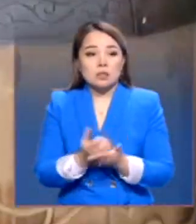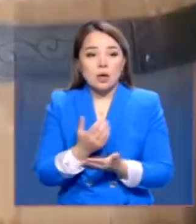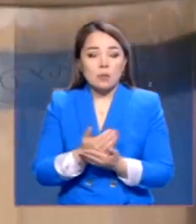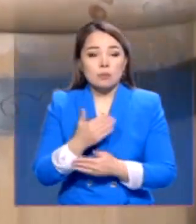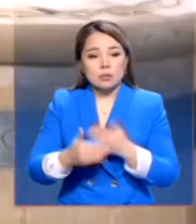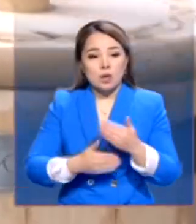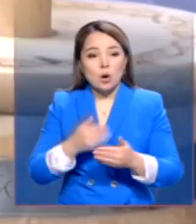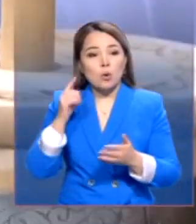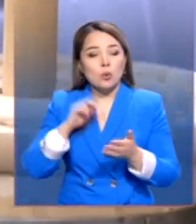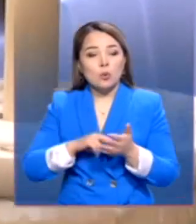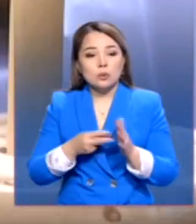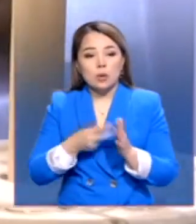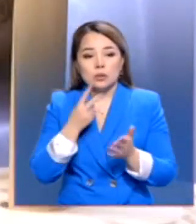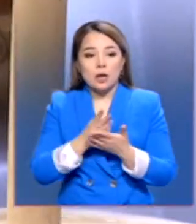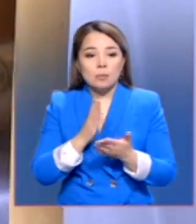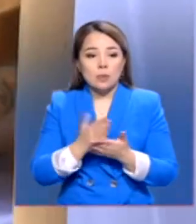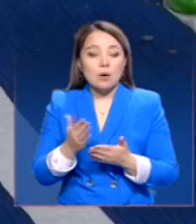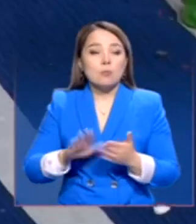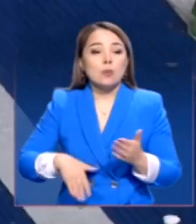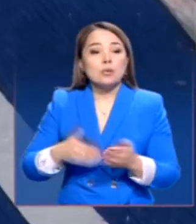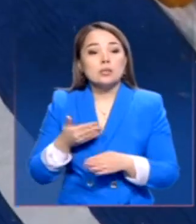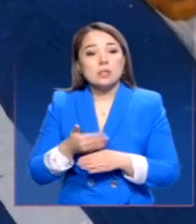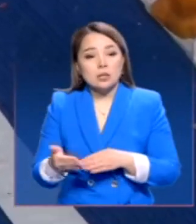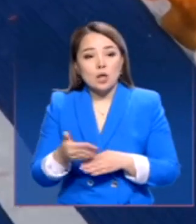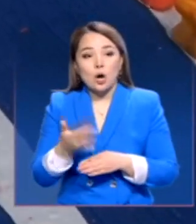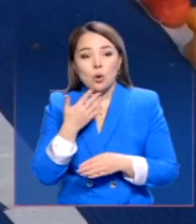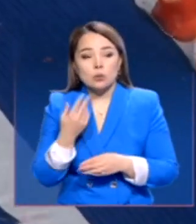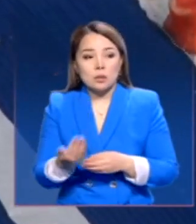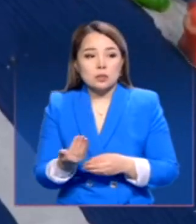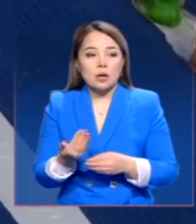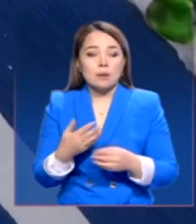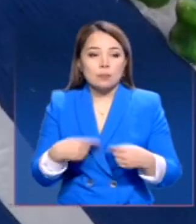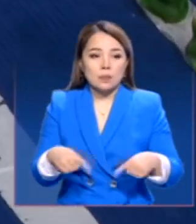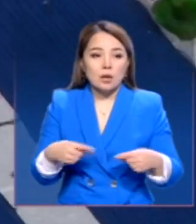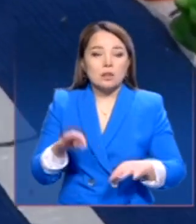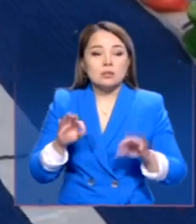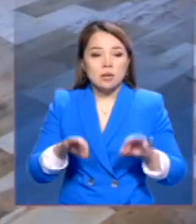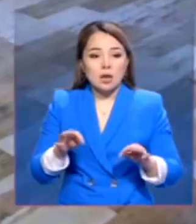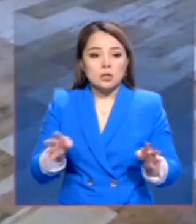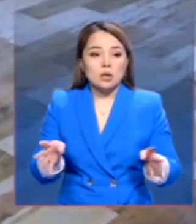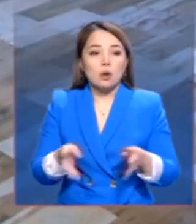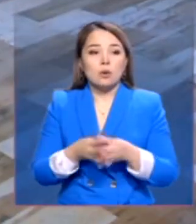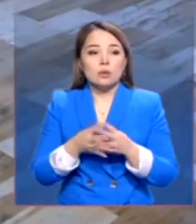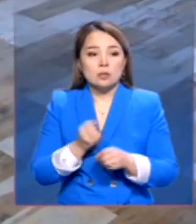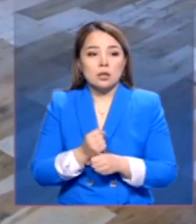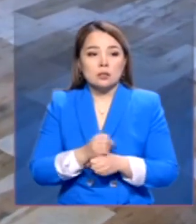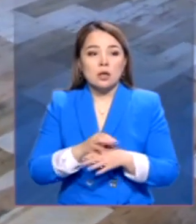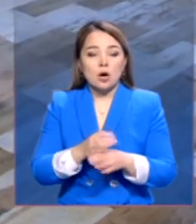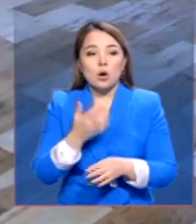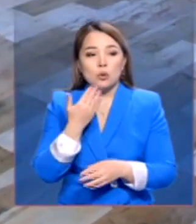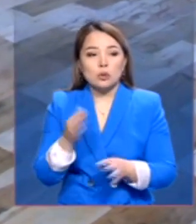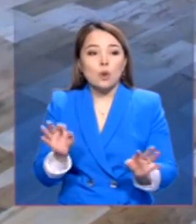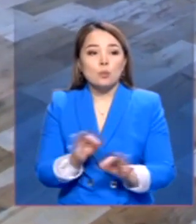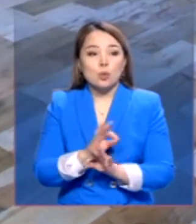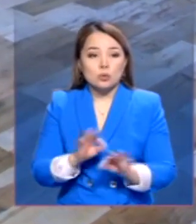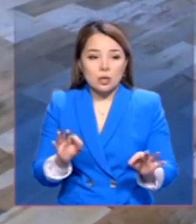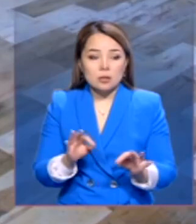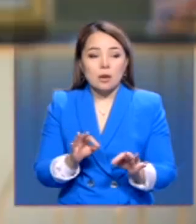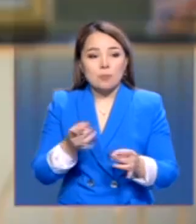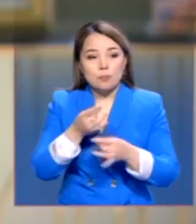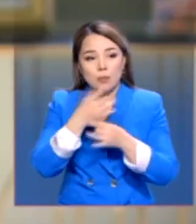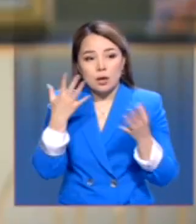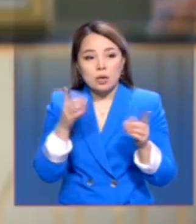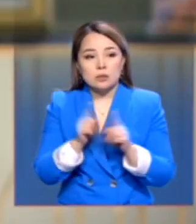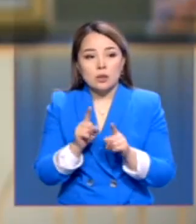келуін ойлауың керек. Содан кейін барып сен ұлттық краскілерді аз-аздап қоса бастайсың. Дегенмен ұлттық музыка, ұлттық